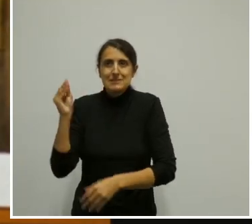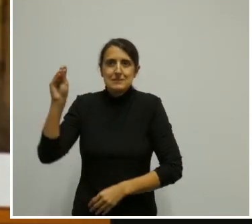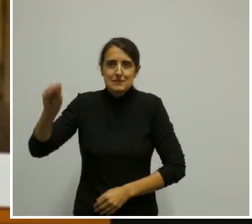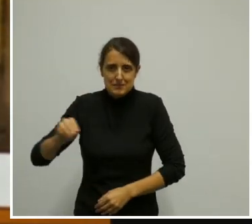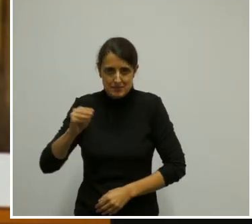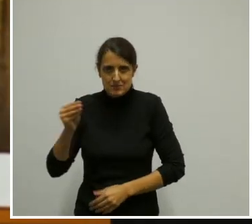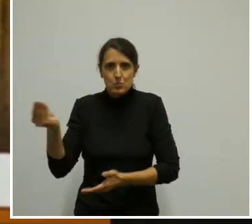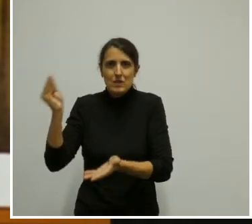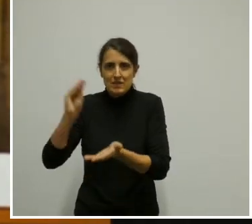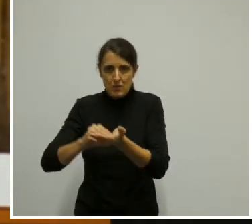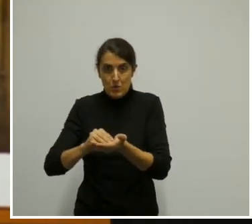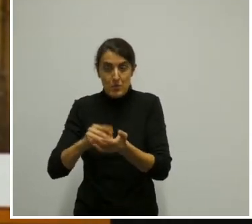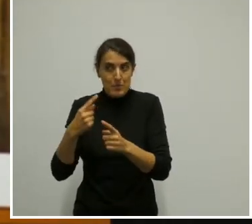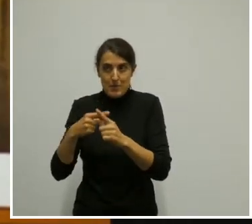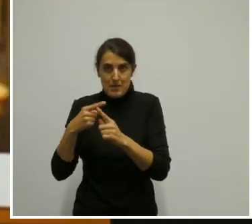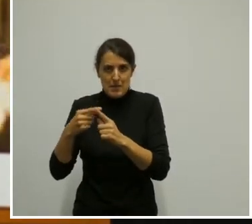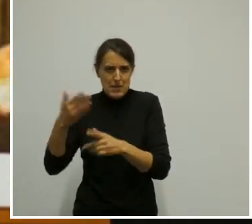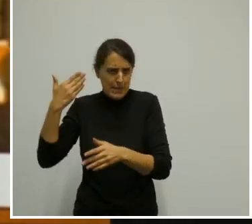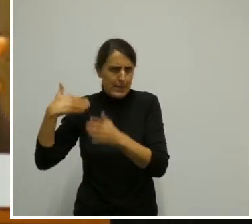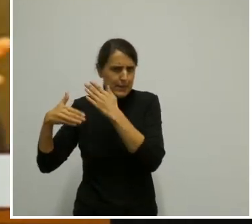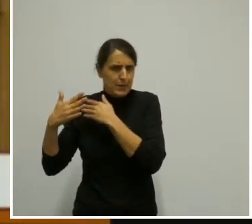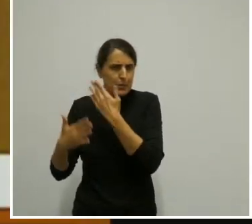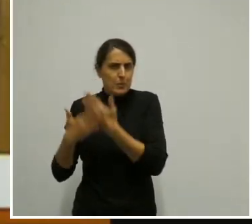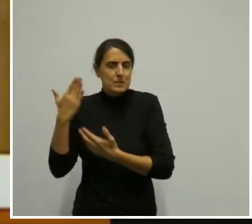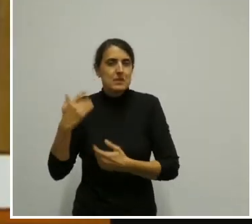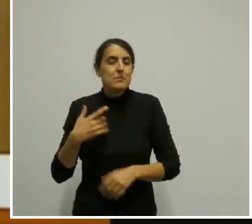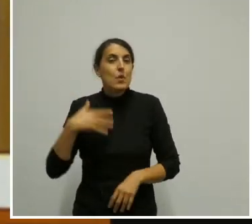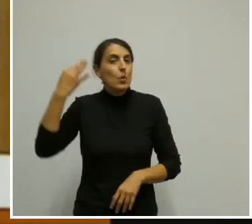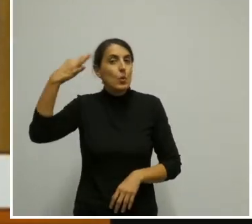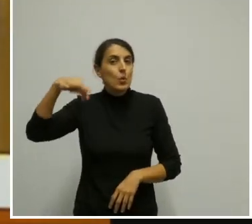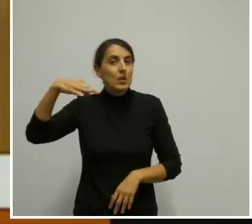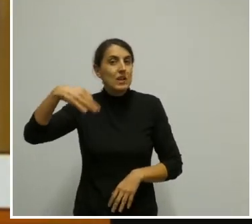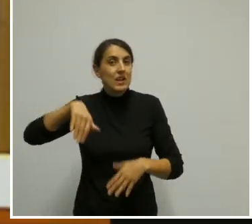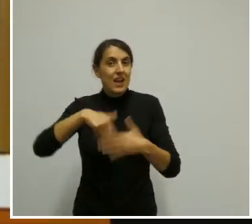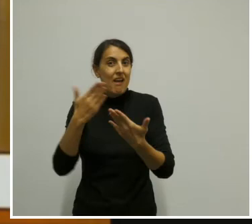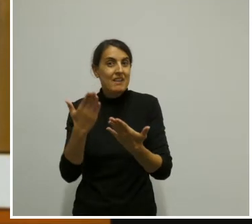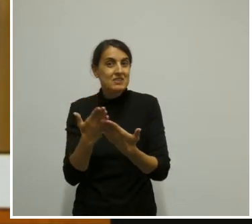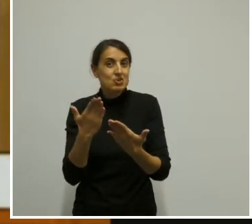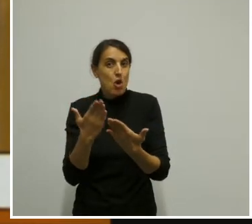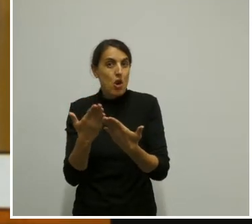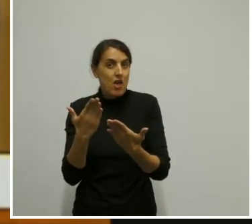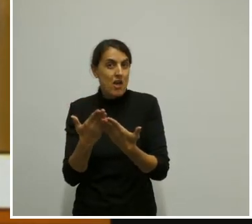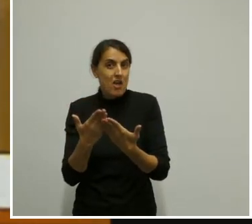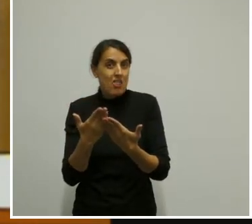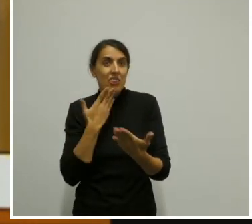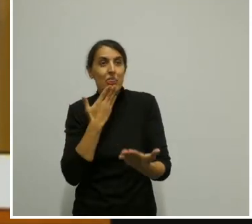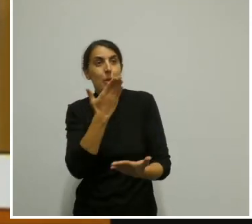sortit. Ara també, bueno, òbviament no és l'única escola que demana aquest tipus